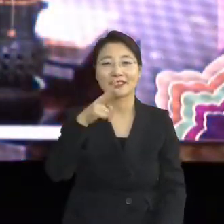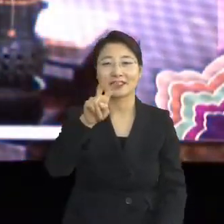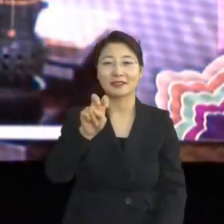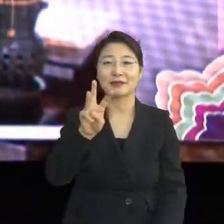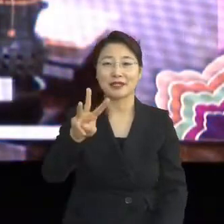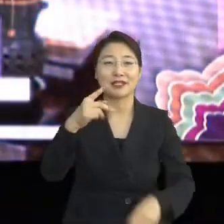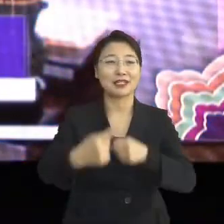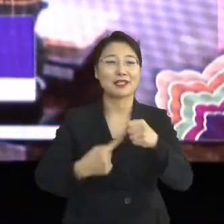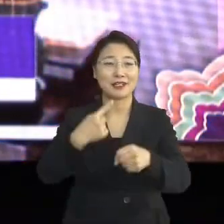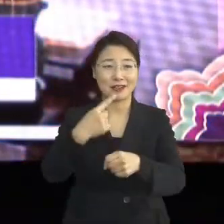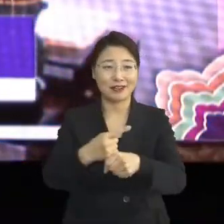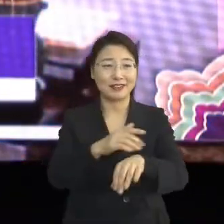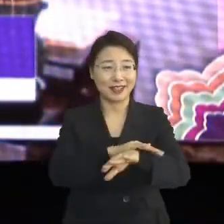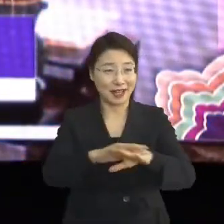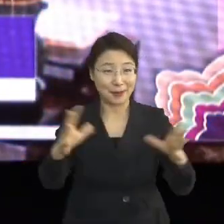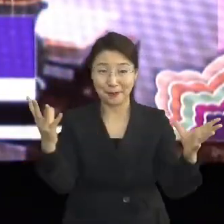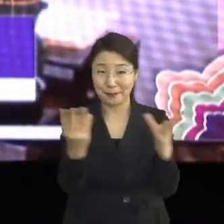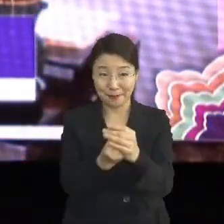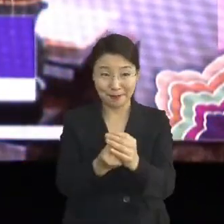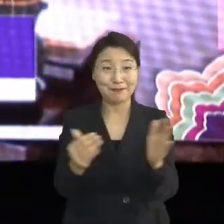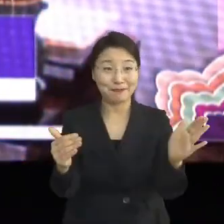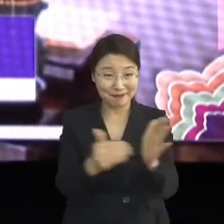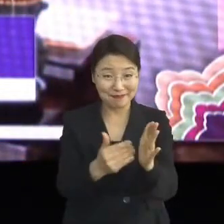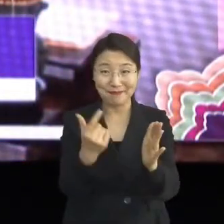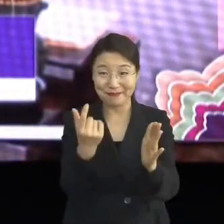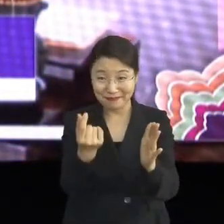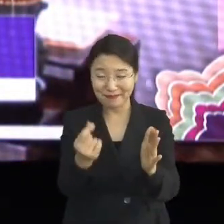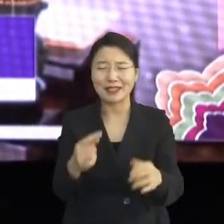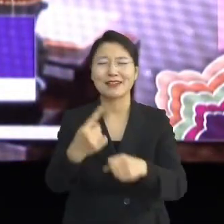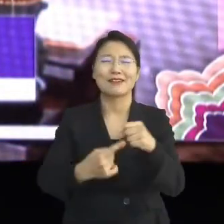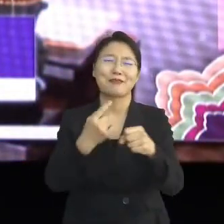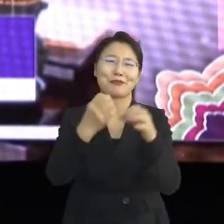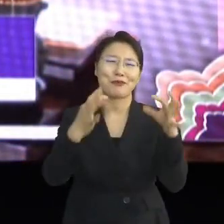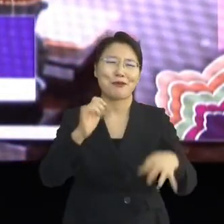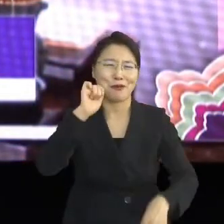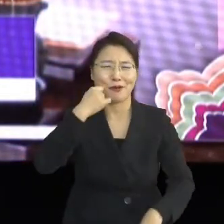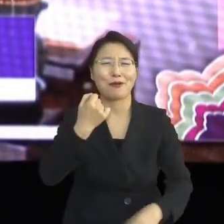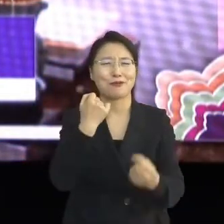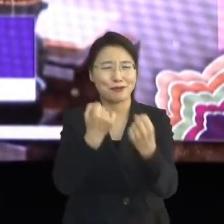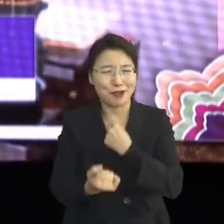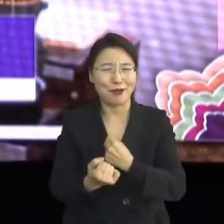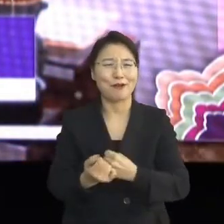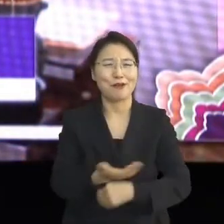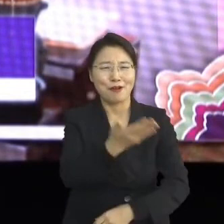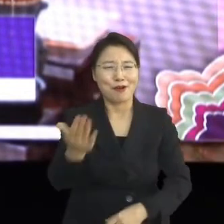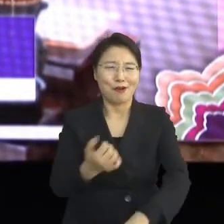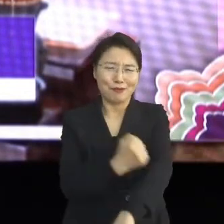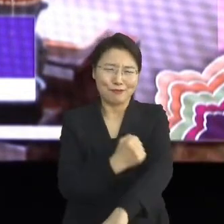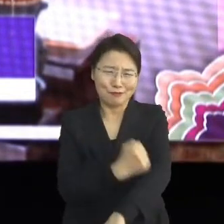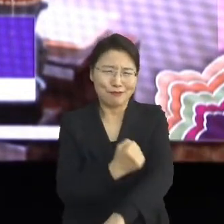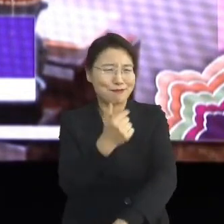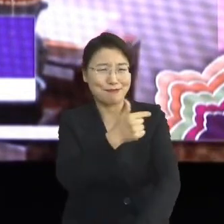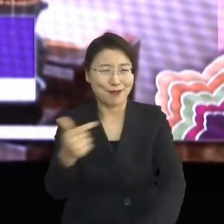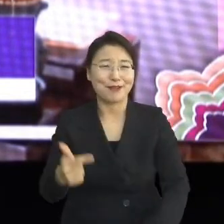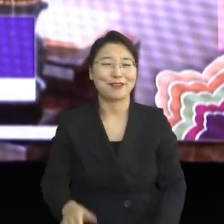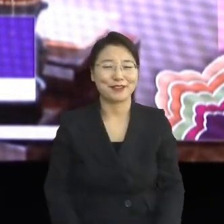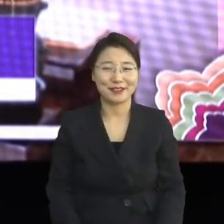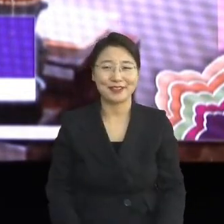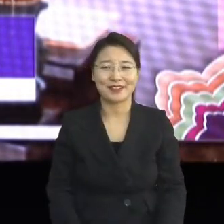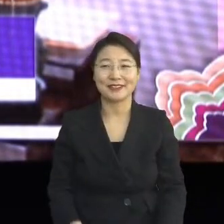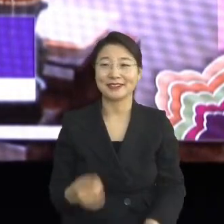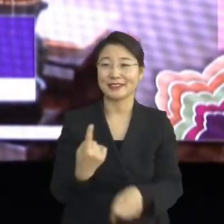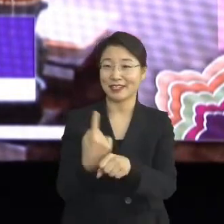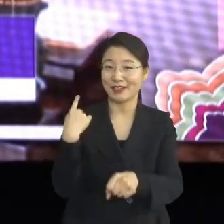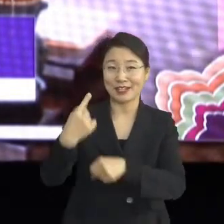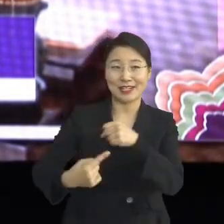2023년 한 해 잘 마무리하셨지요? 한 해 동안 어려움에도 쉬지 않고 달려오느라 고생이 많으셨습니다. 지난